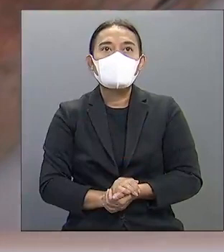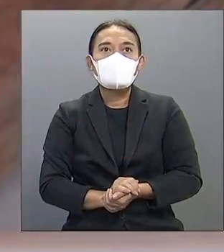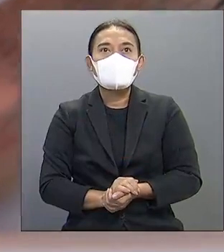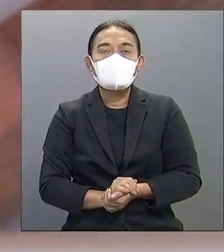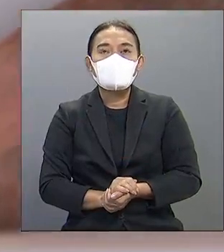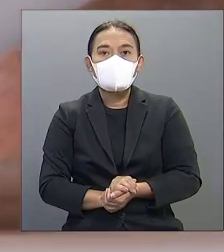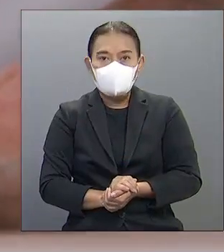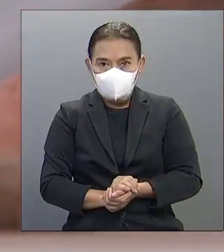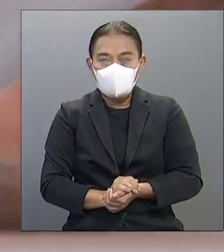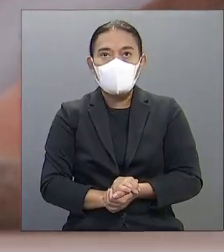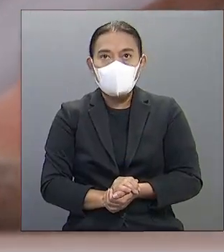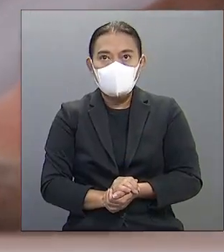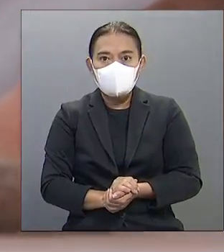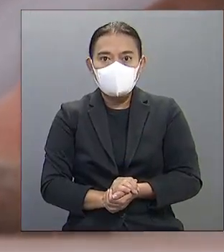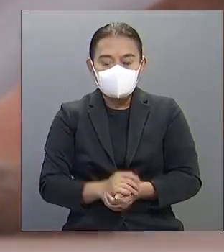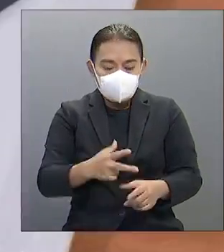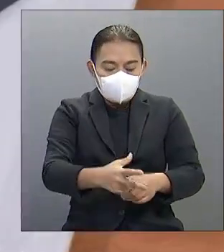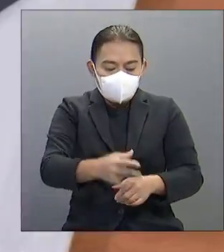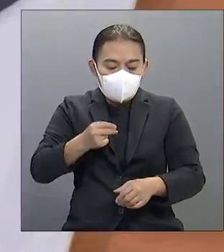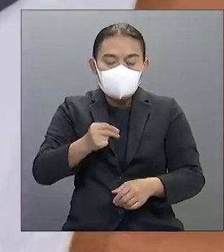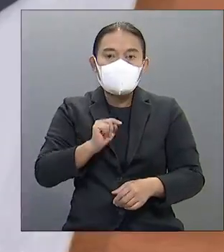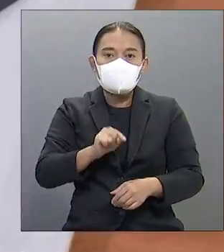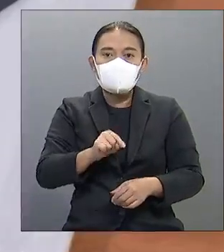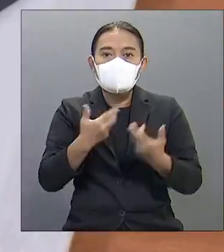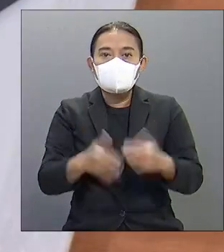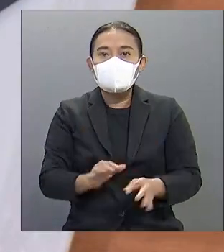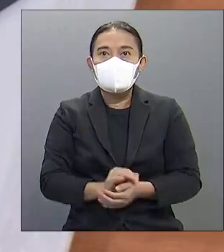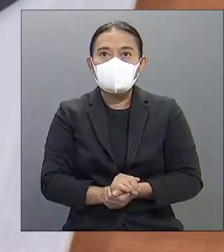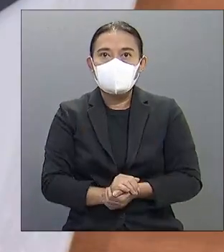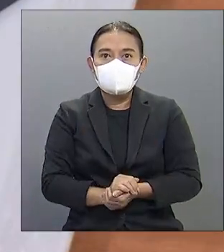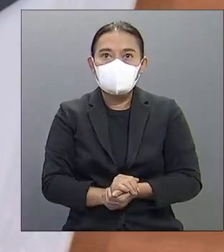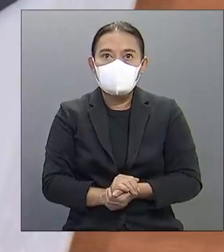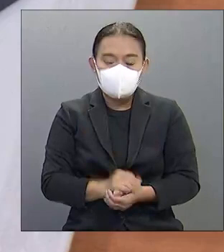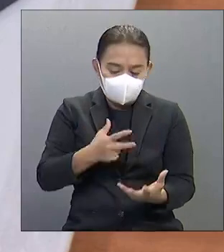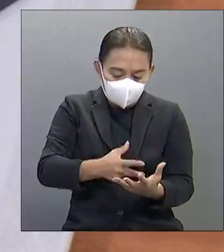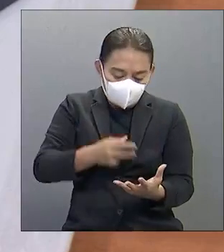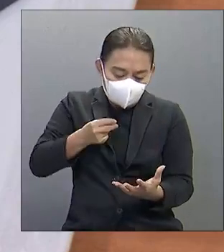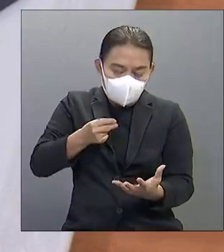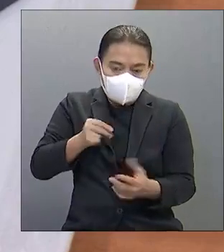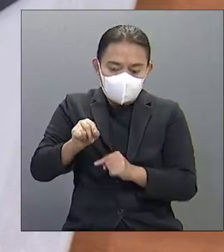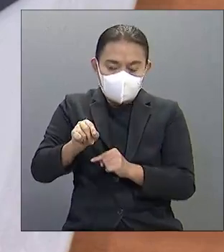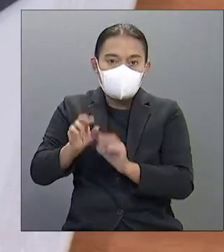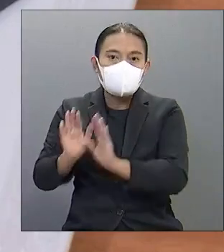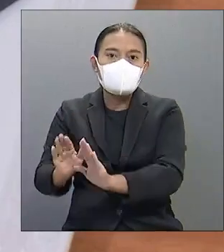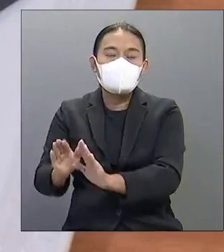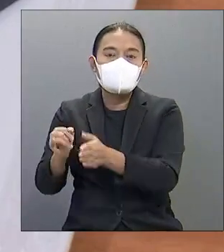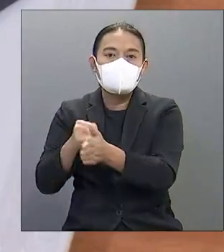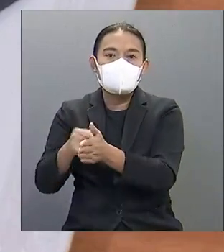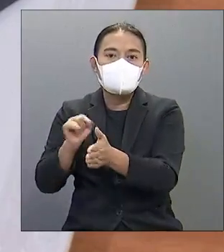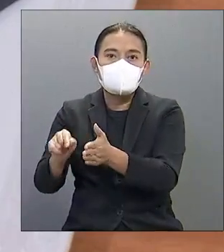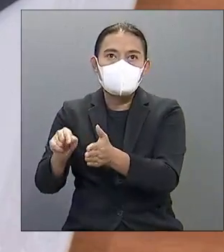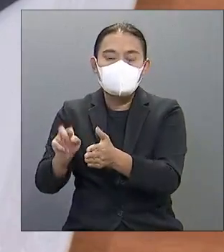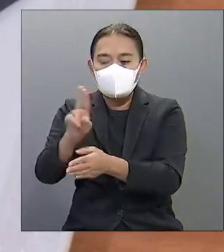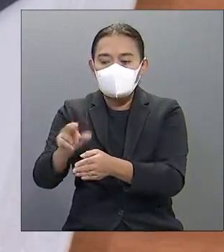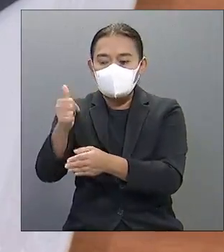แฟนซีในหลอดฉีดยาค่ะเพราะว่ามันจะง่ายต่อการใช้งานแล้วก็การเก็บรักษาด้วยนะคะ